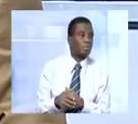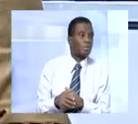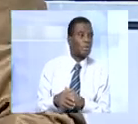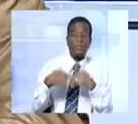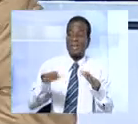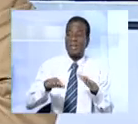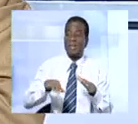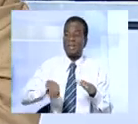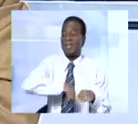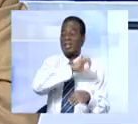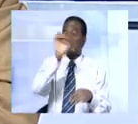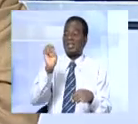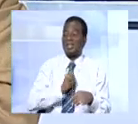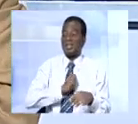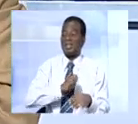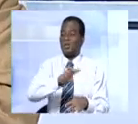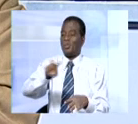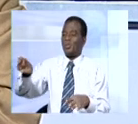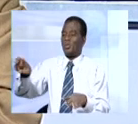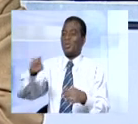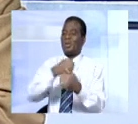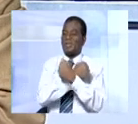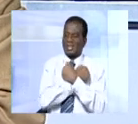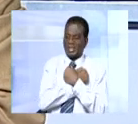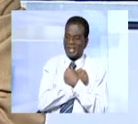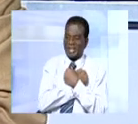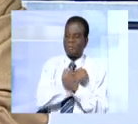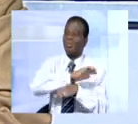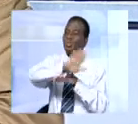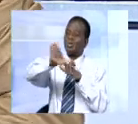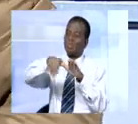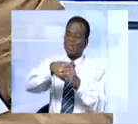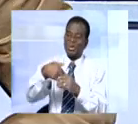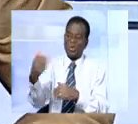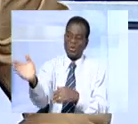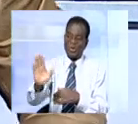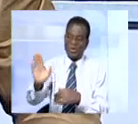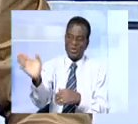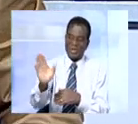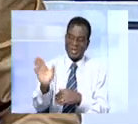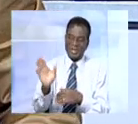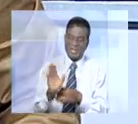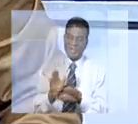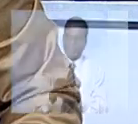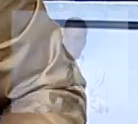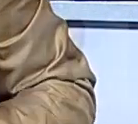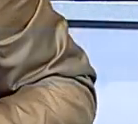Et c'est la fin de cette édition. Merci de l'avoir suivi. Restez avec nous sur RTI 1. À demain à 10h et 13h.